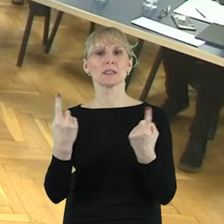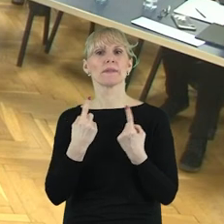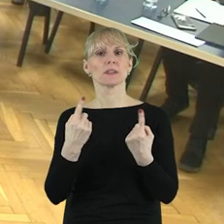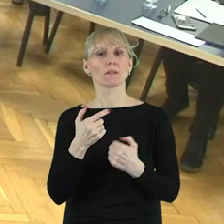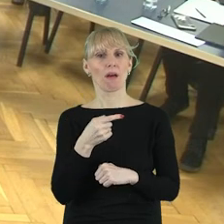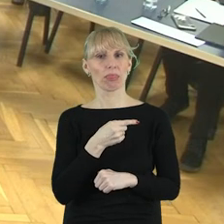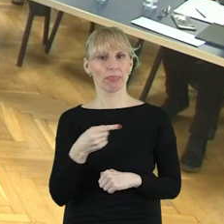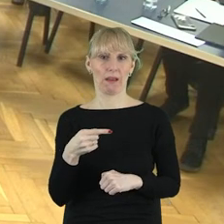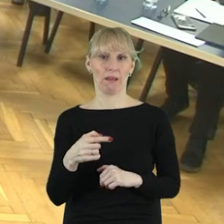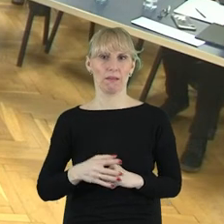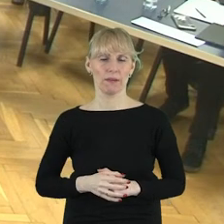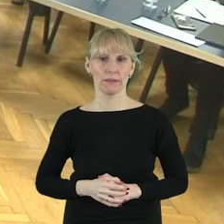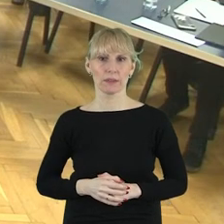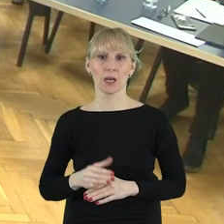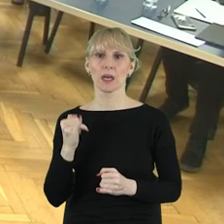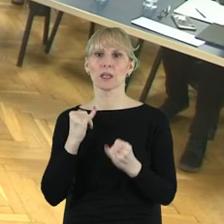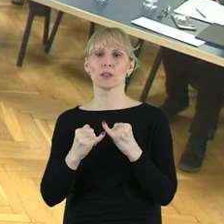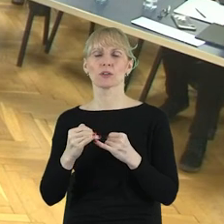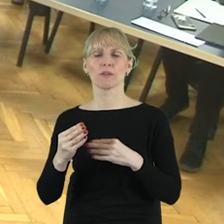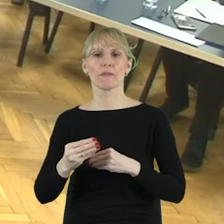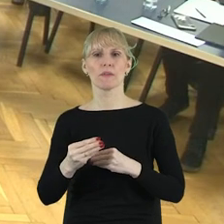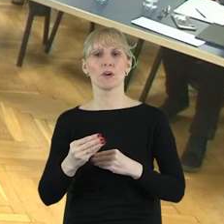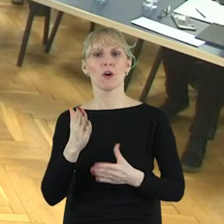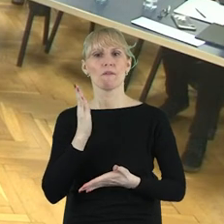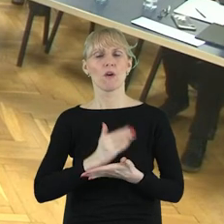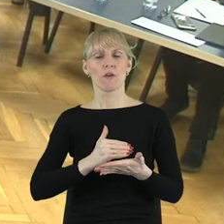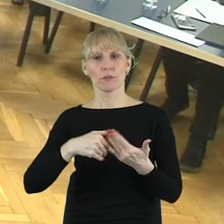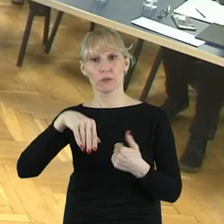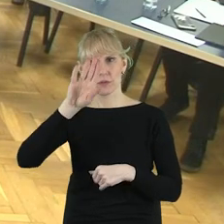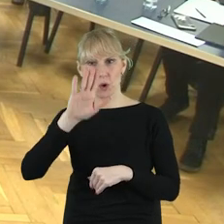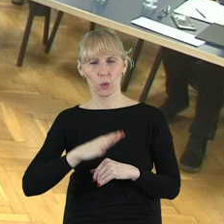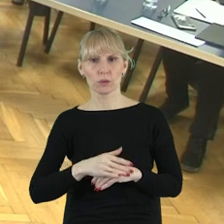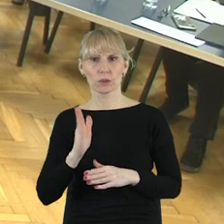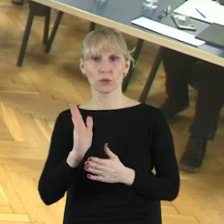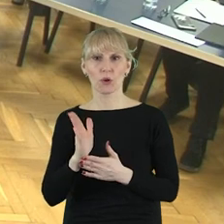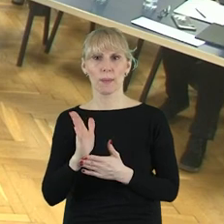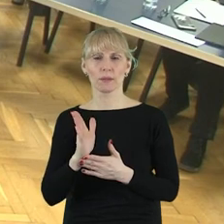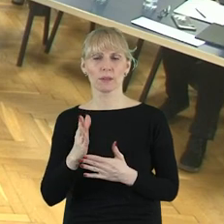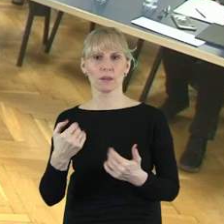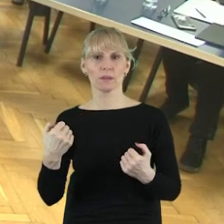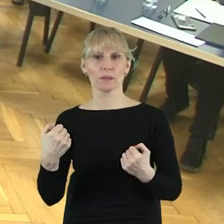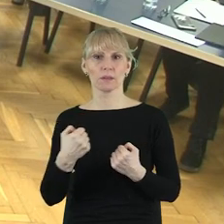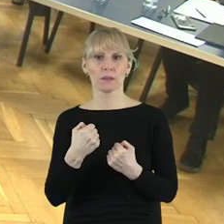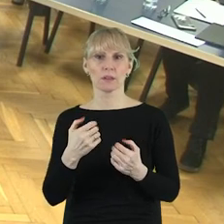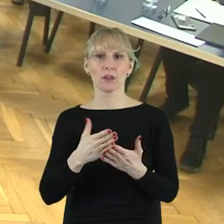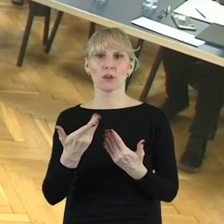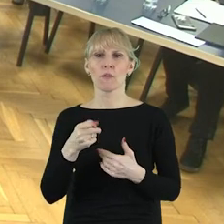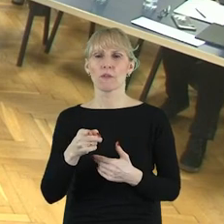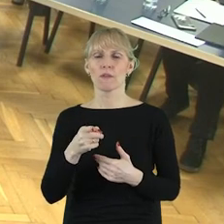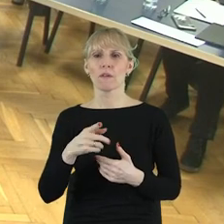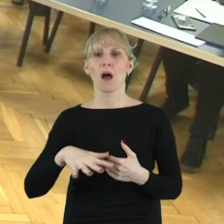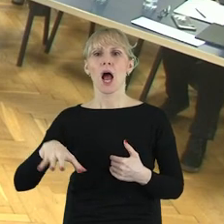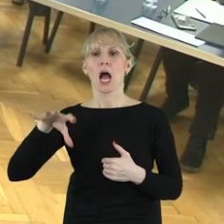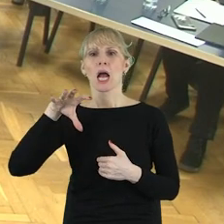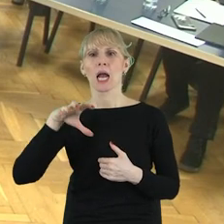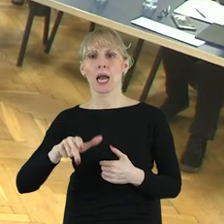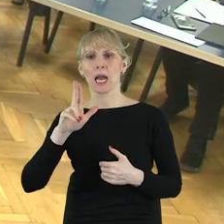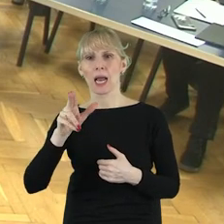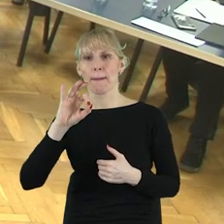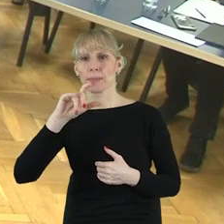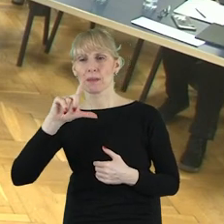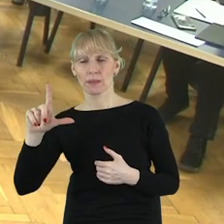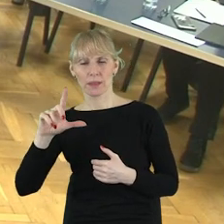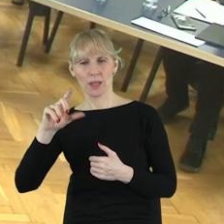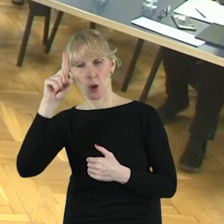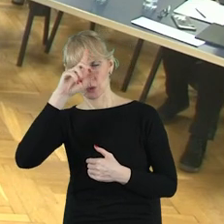zjawisko, jeśli nastąpi, do rozwoju naszego województwa i może stanowić śmiertelny cios w budzący się kapitał społeczny